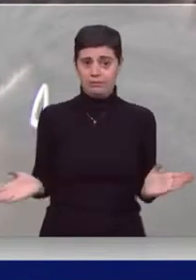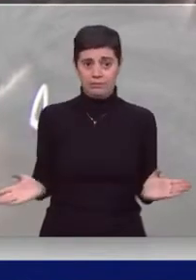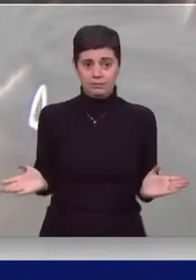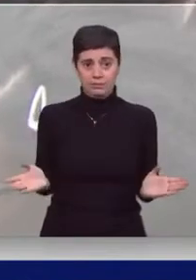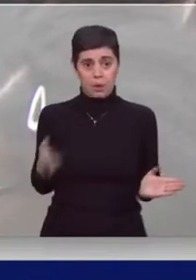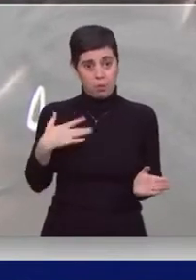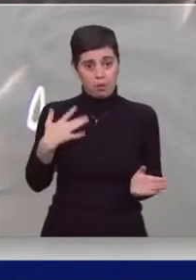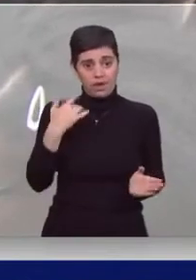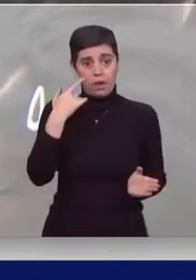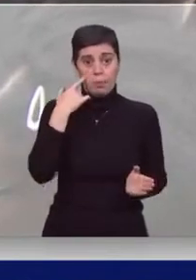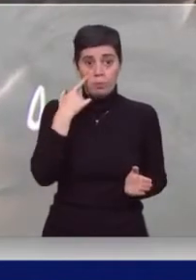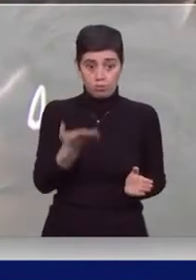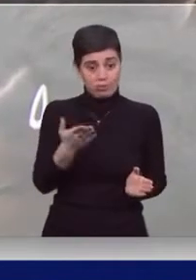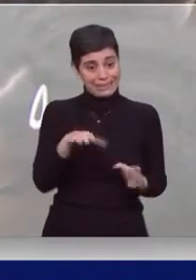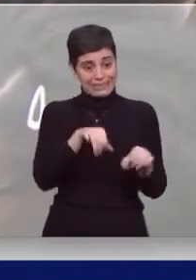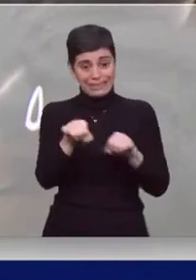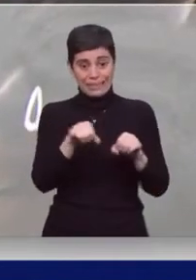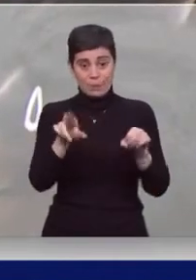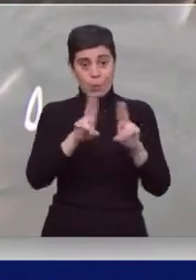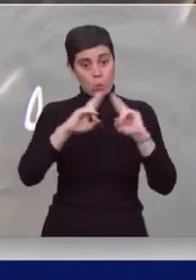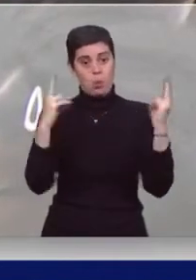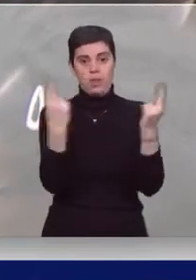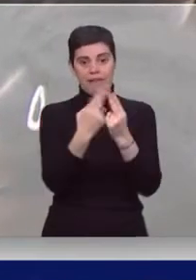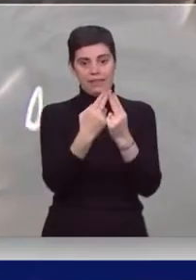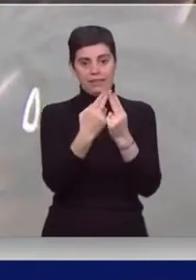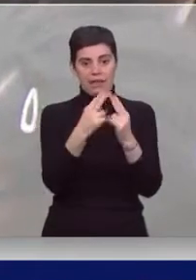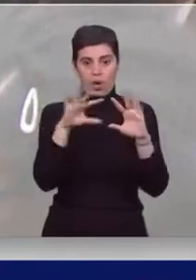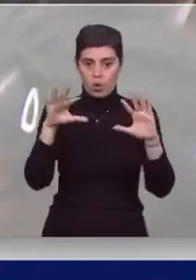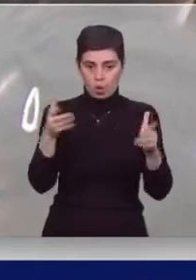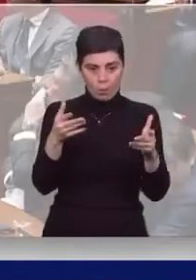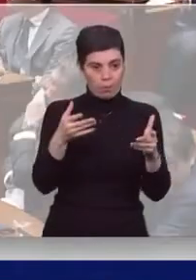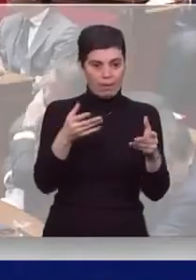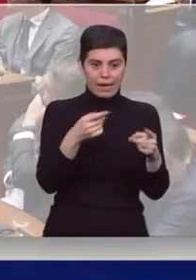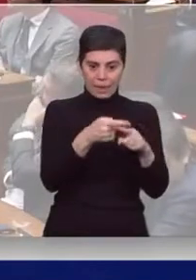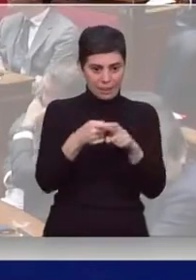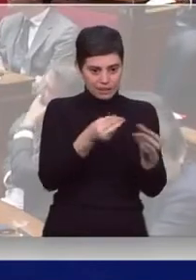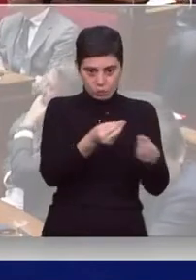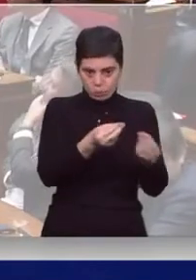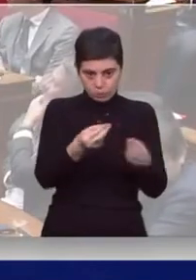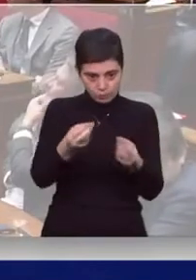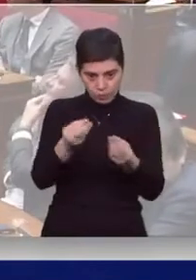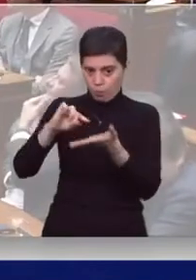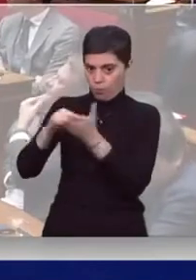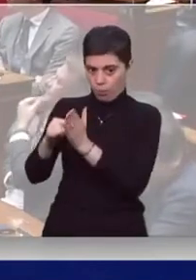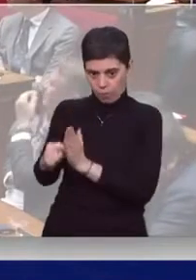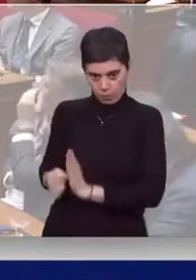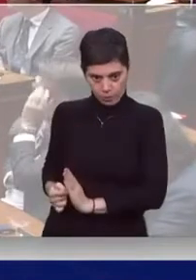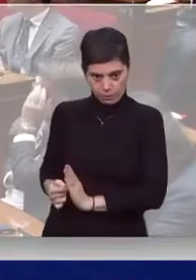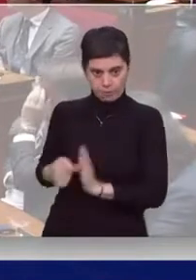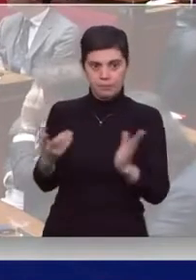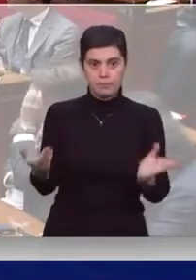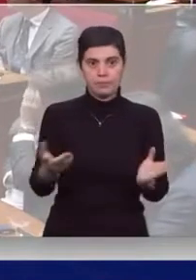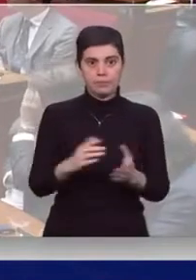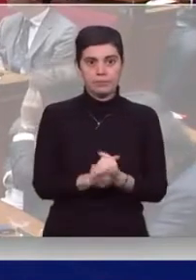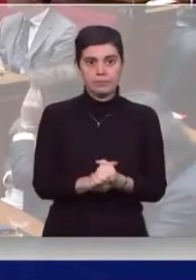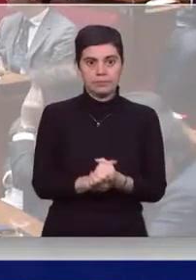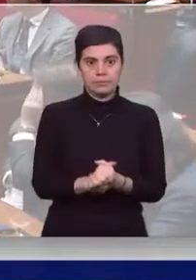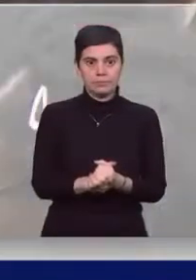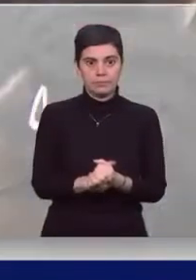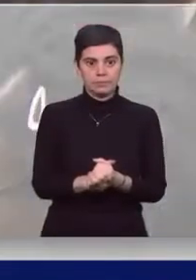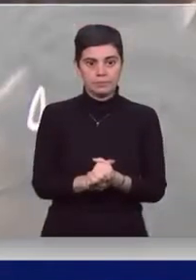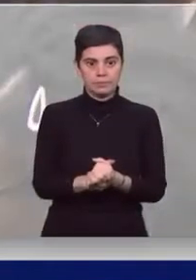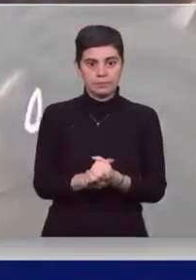système universel, par répartition, par point, qui permet de traiter toutes les questions qui vont se poser à